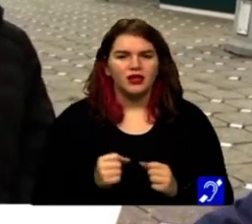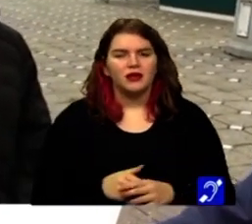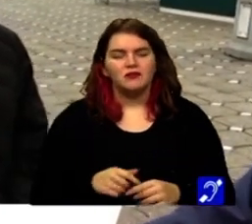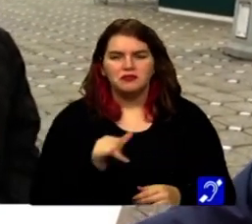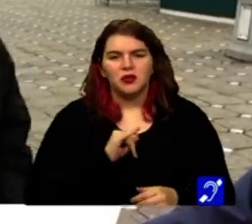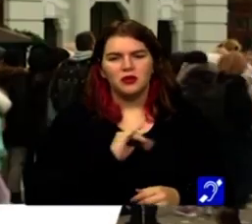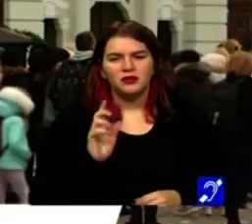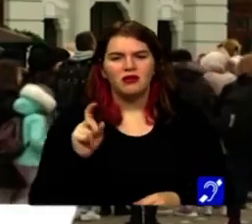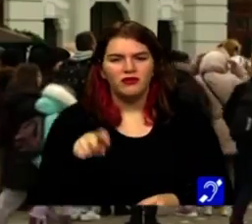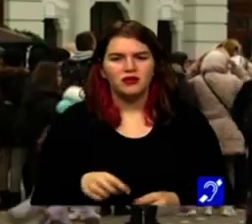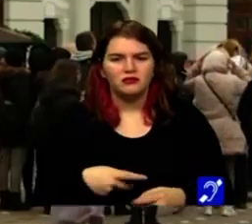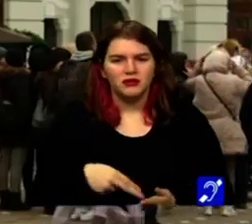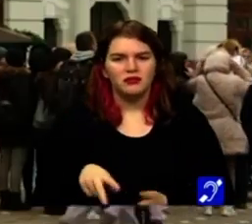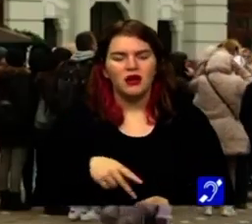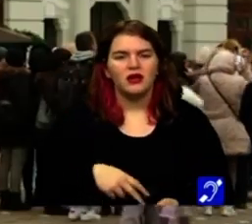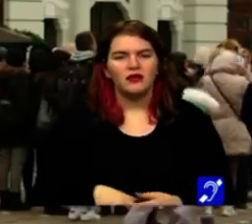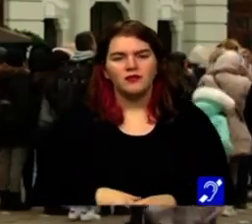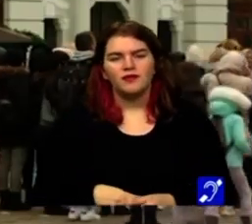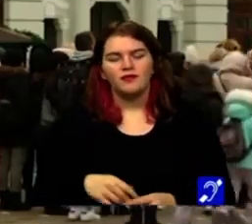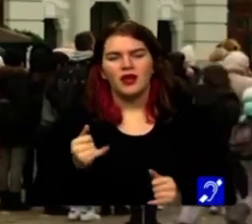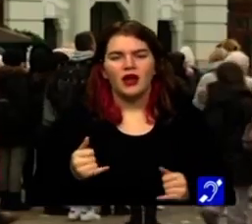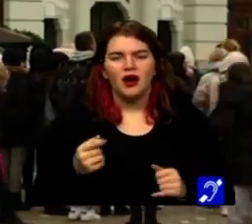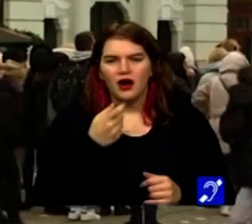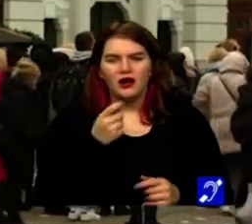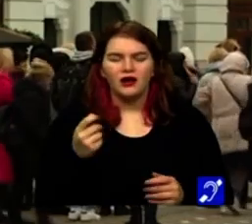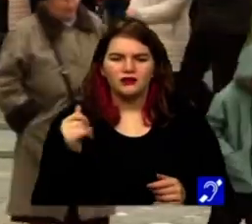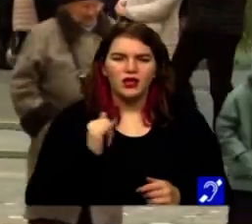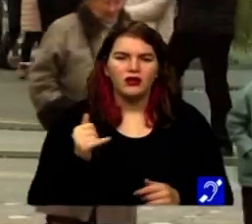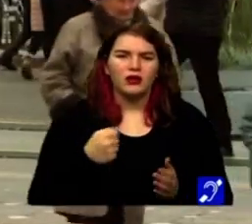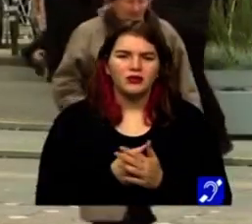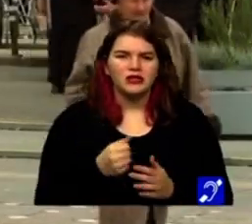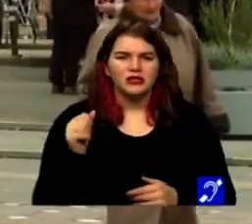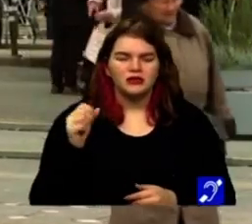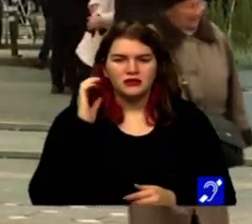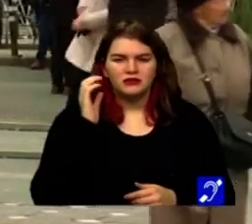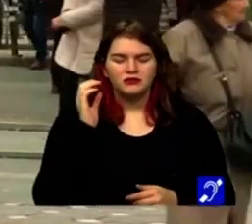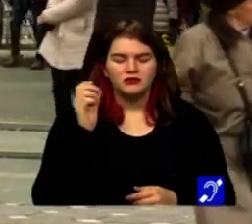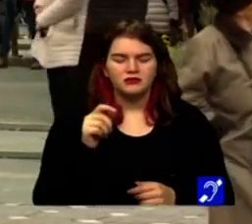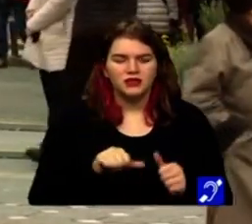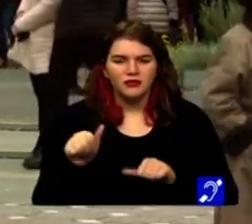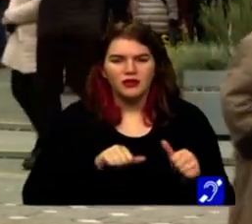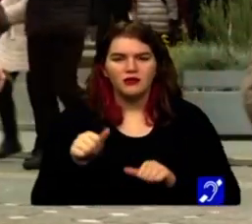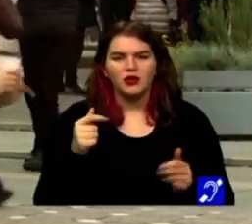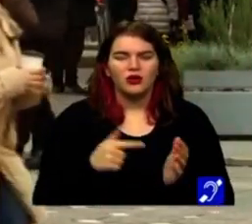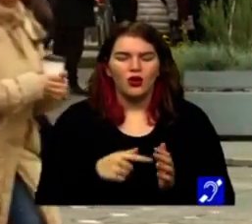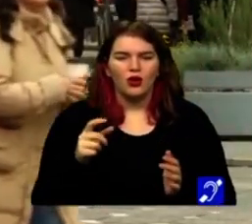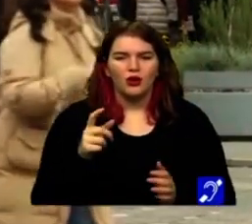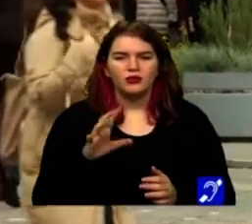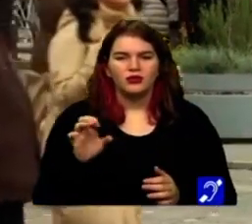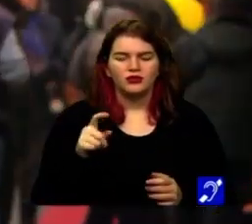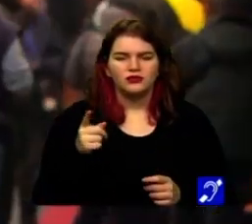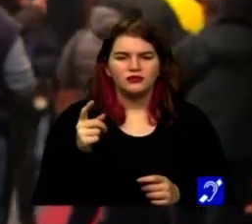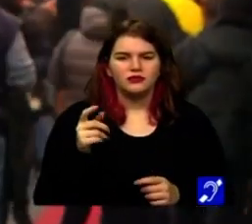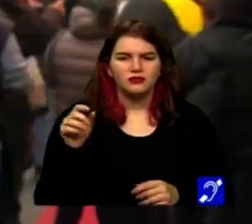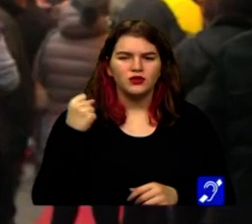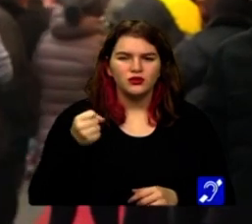ați ieșit la... Da. Anul acesta, din ianuarie până în septembrie, peste 210.000 de turiști au ajuns în Timișoara și au dormit